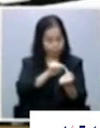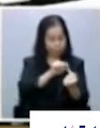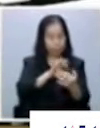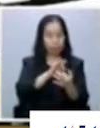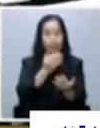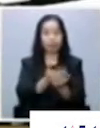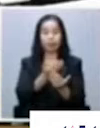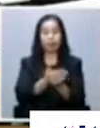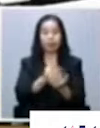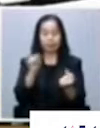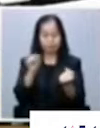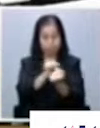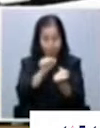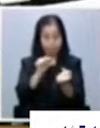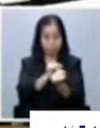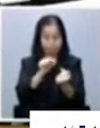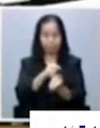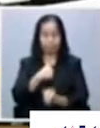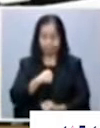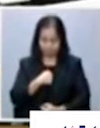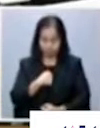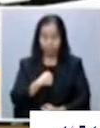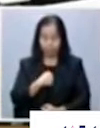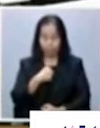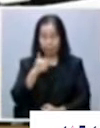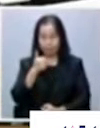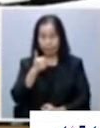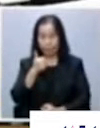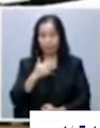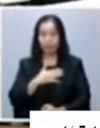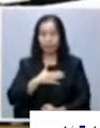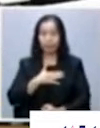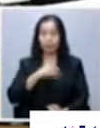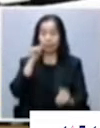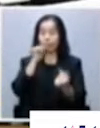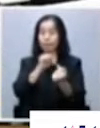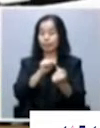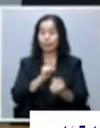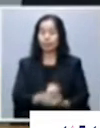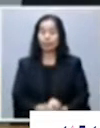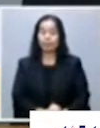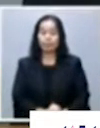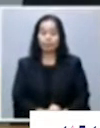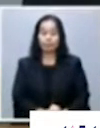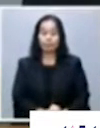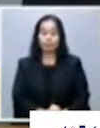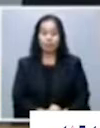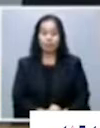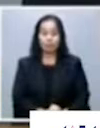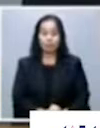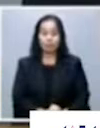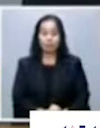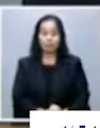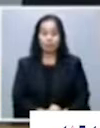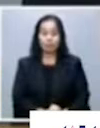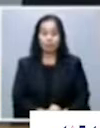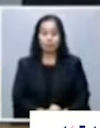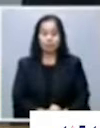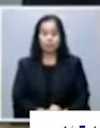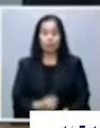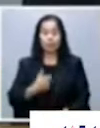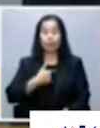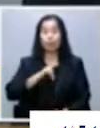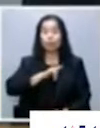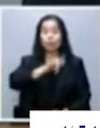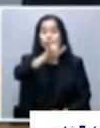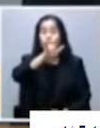ามอยู่ในกรอบครับ ผม ครับครับงั้นเดี๋ยวขออนุญาตอีกสักตัวอย่างเดียวก็พอนะครับกลับบอกว่าเวลาเราไปประเทศอื่นเ